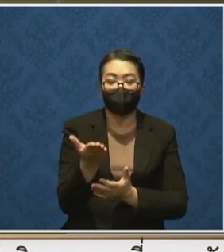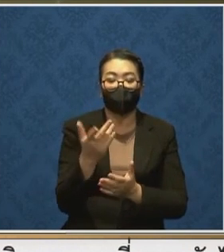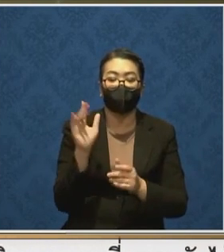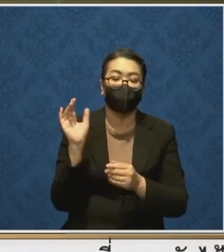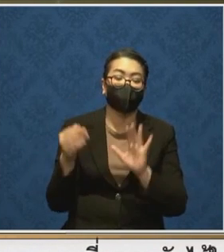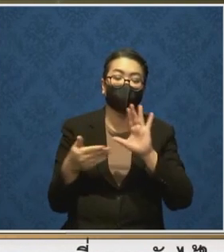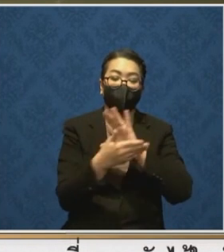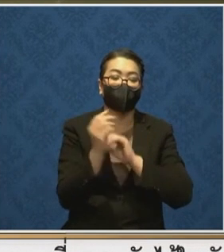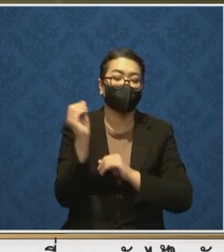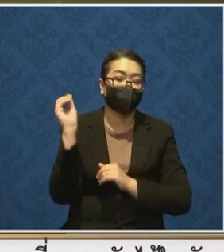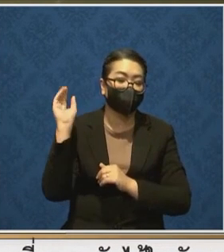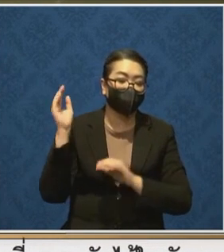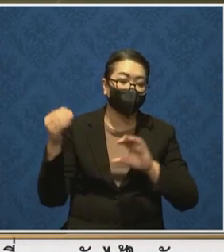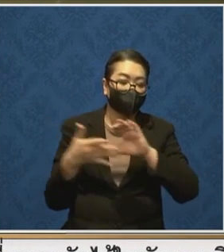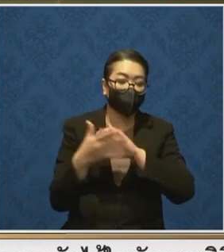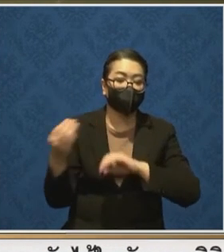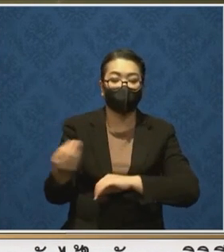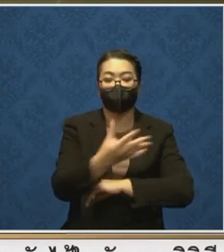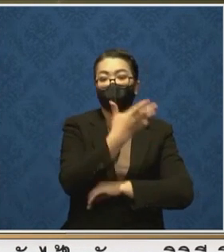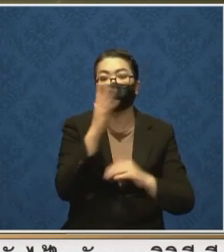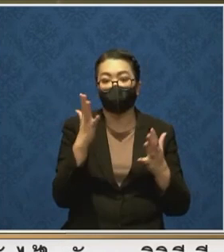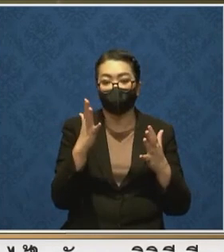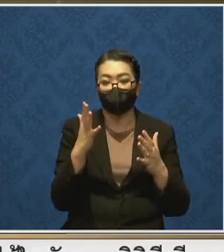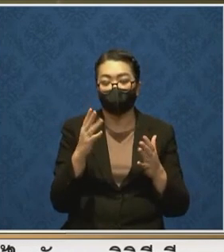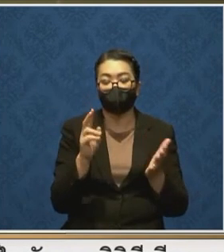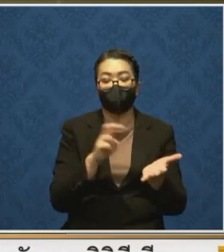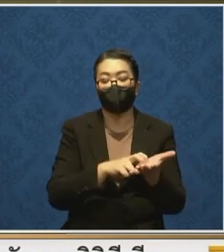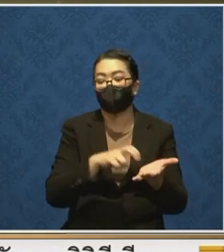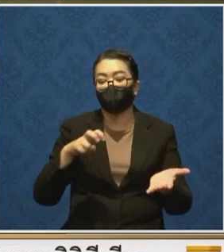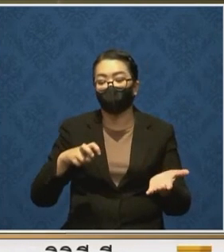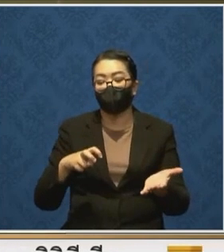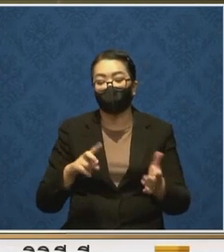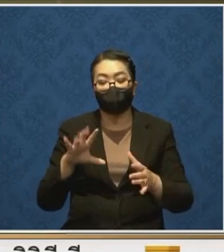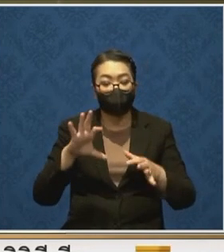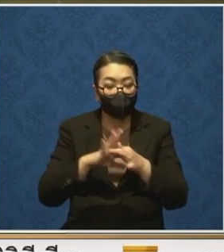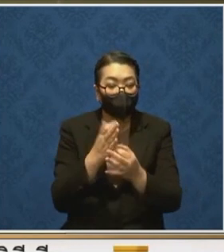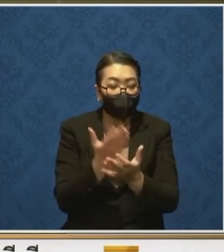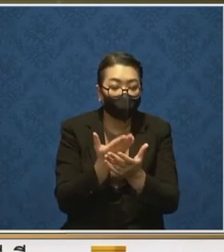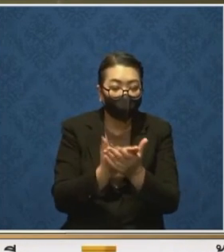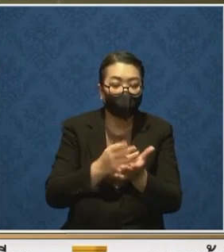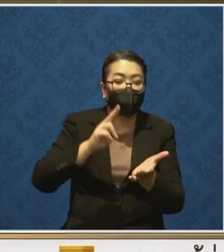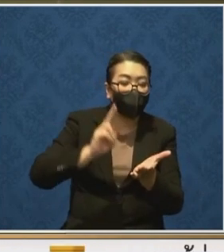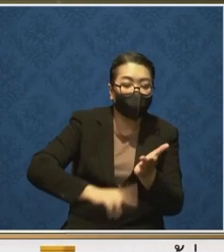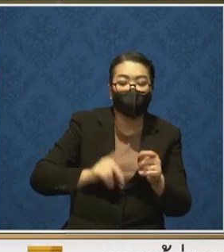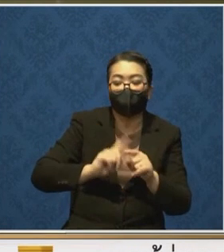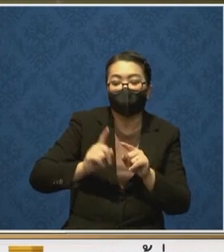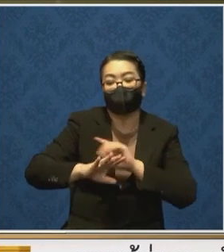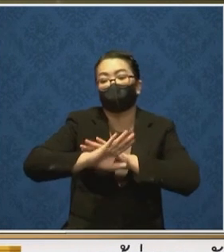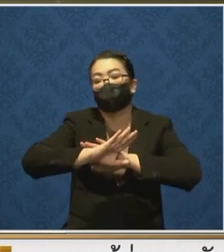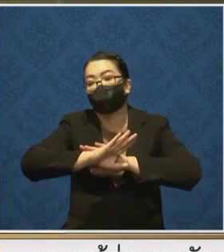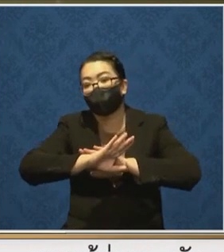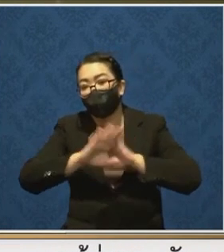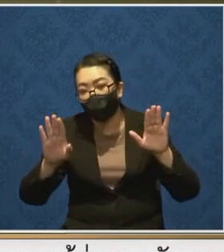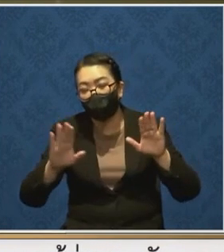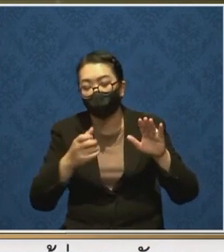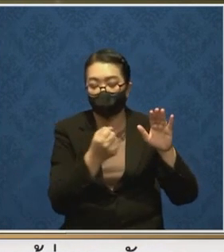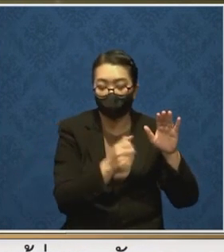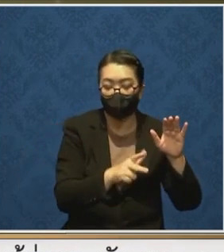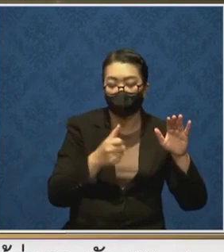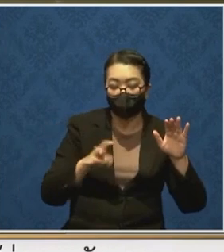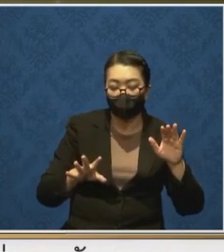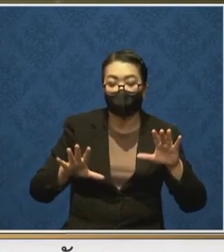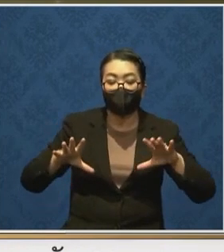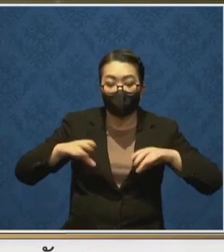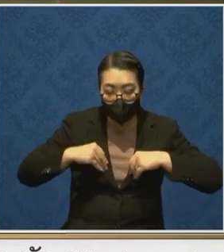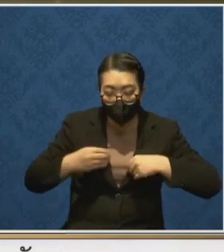ขึ้นสไนะครับระบุว่า ได้ขอถอนการเคลมค่าเสียหายใข้อ 13 และขอ 14หลังจากที่ประเทศไย